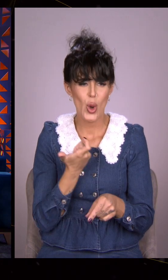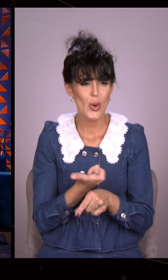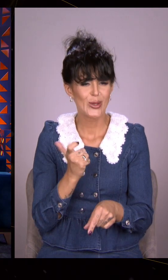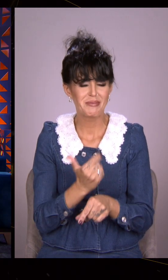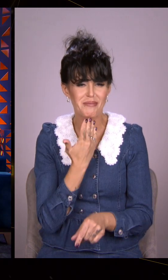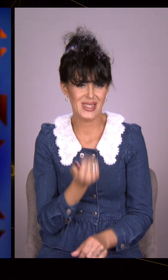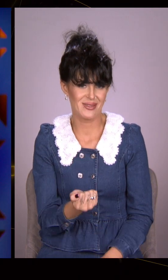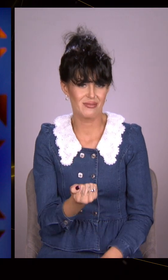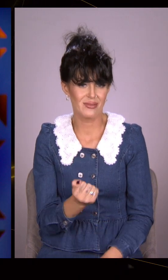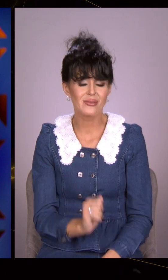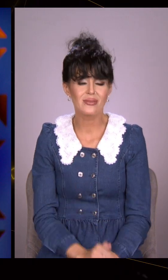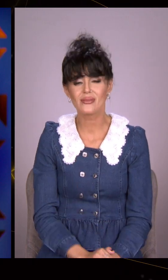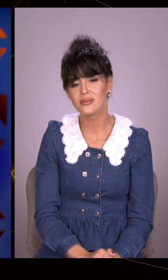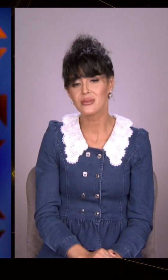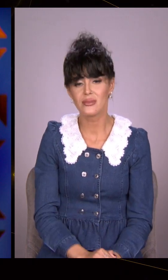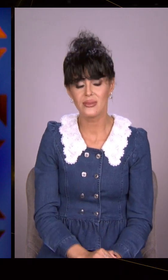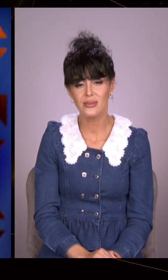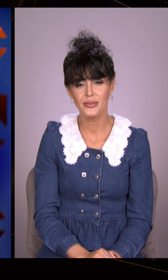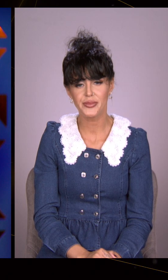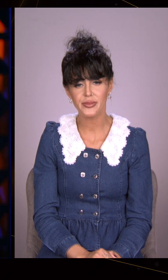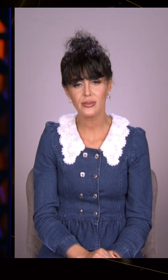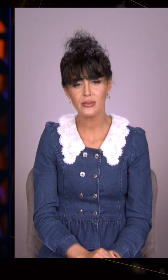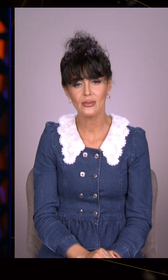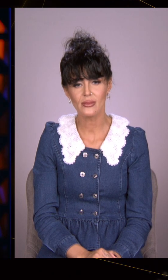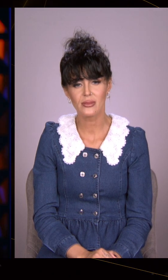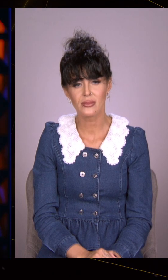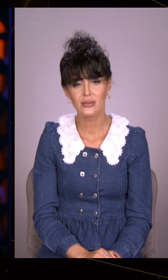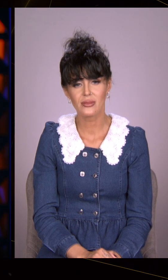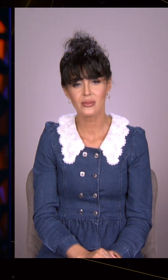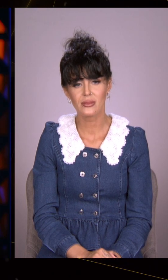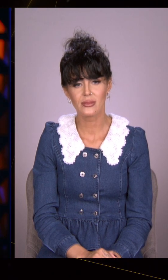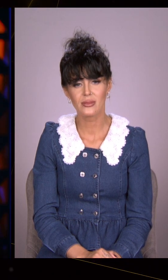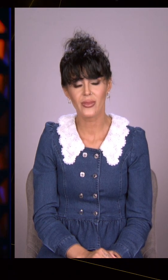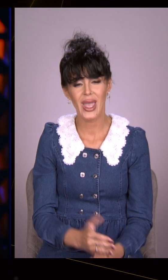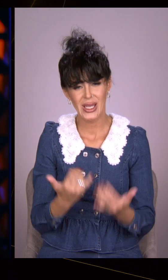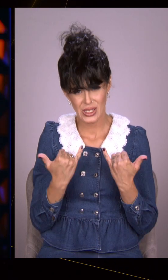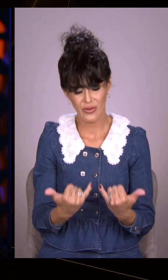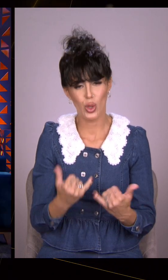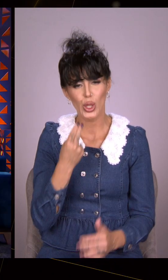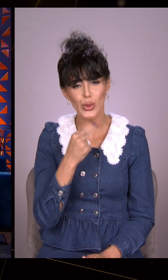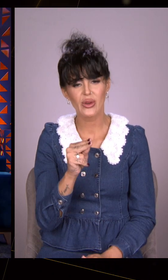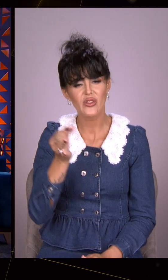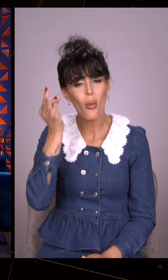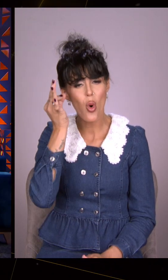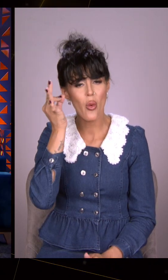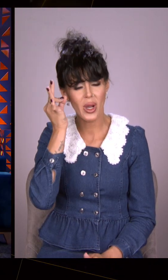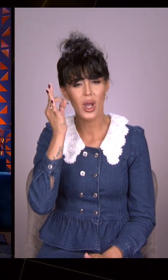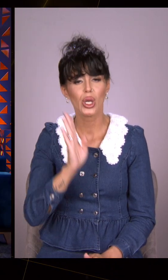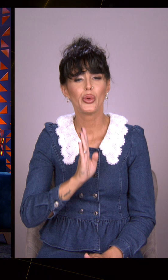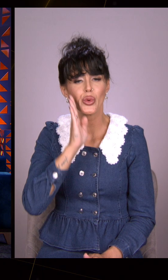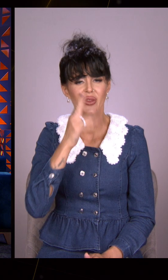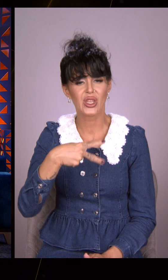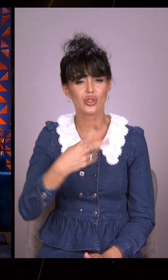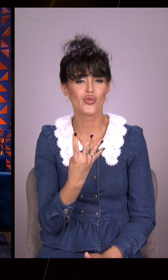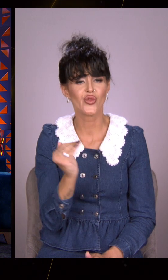був. Пані Надія, давайте зараз згадаємо ранок 24